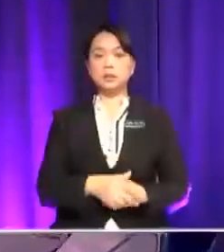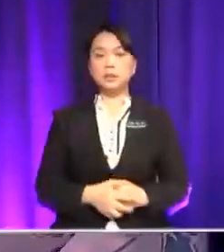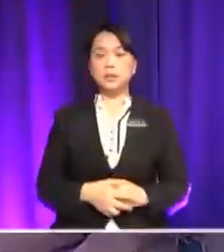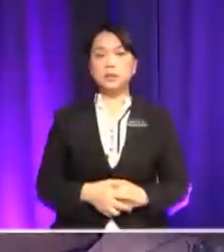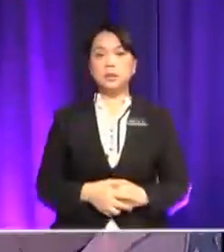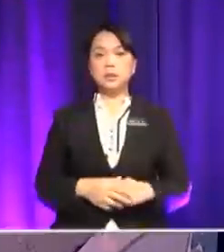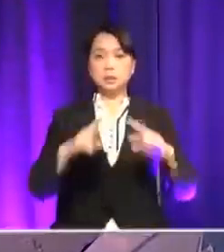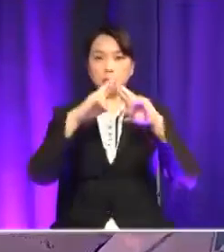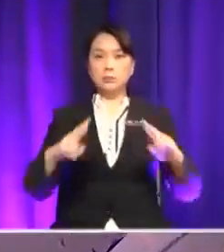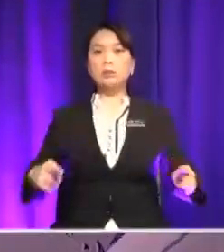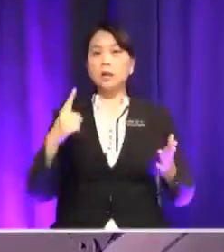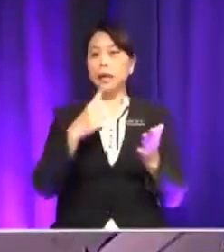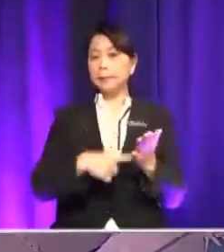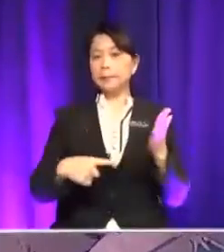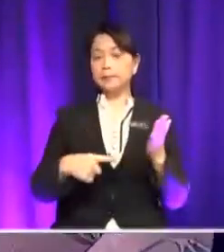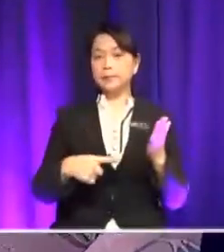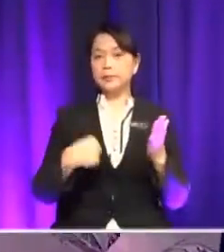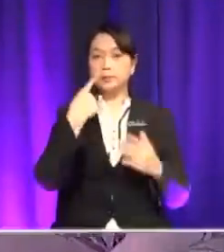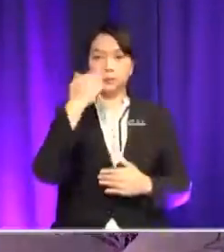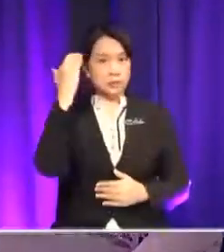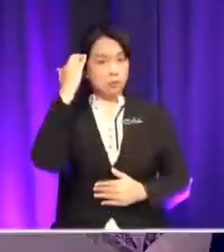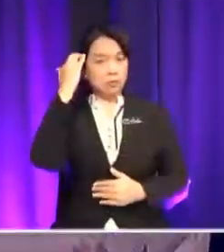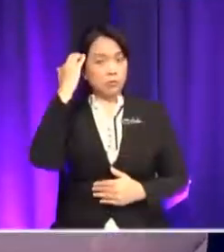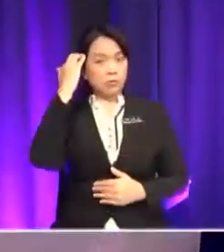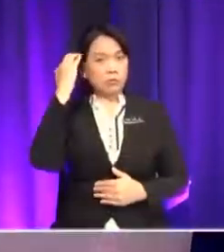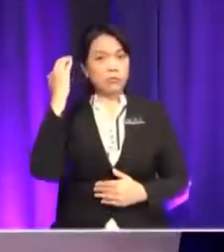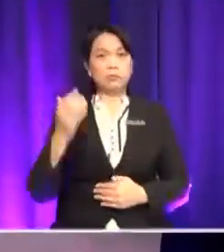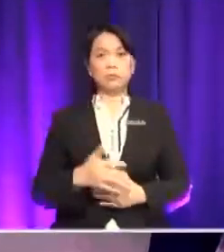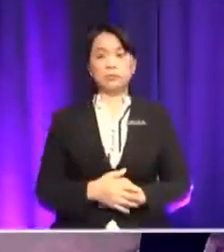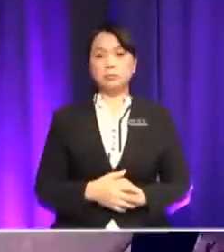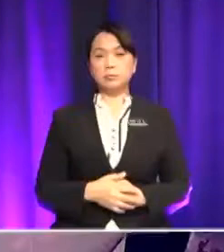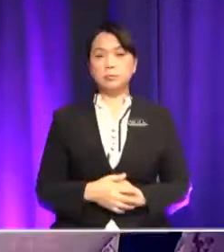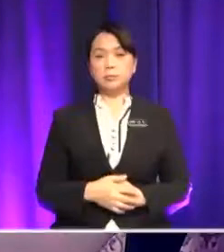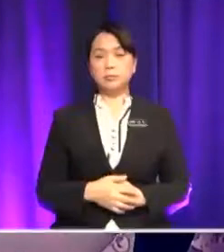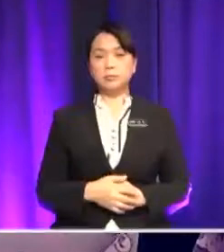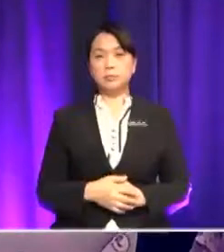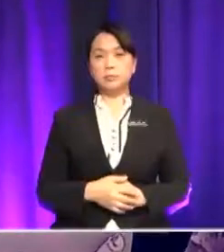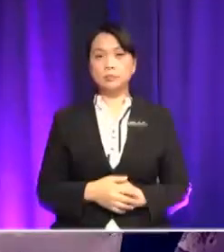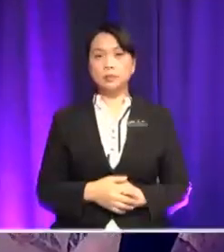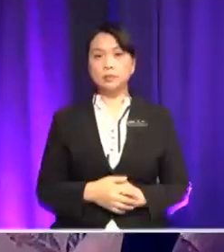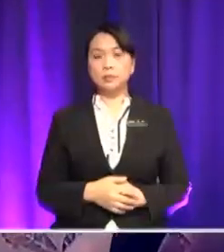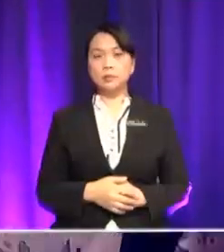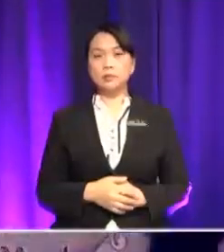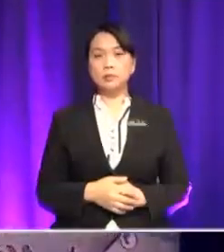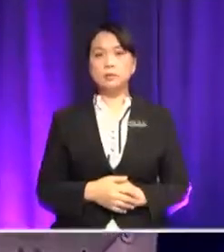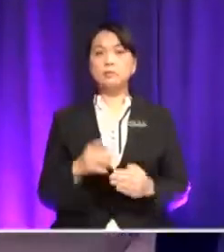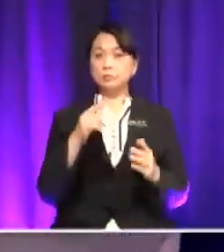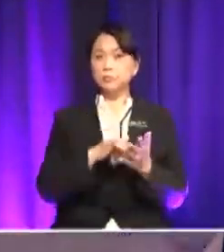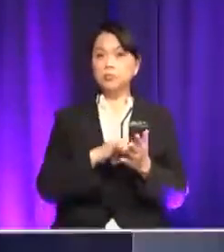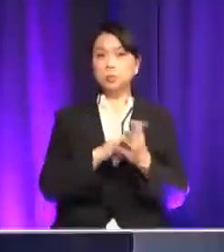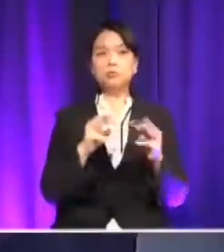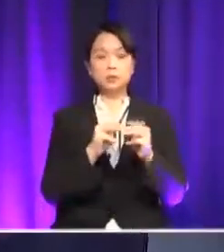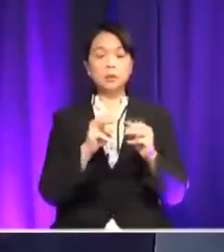apakah namanya? Siapa tahu ni? Bukan ke tu Minangkabau, cikgu? Oh, Minangkabau. Ya,